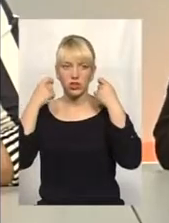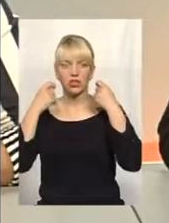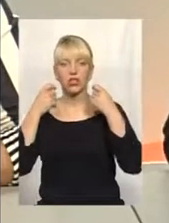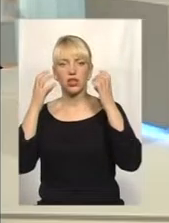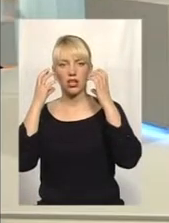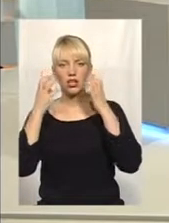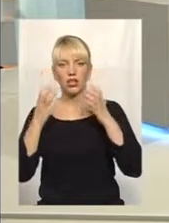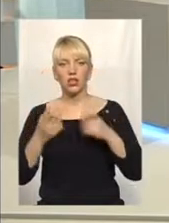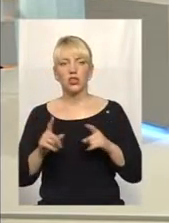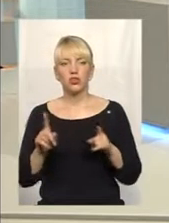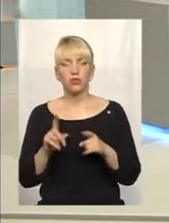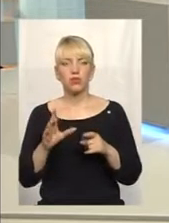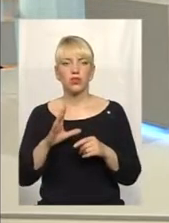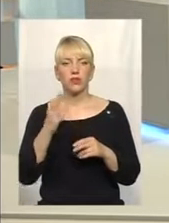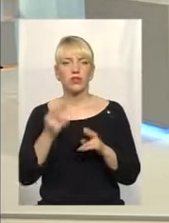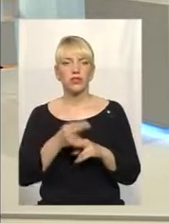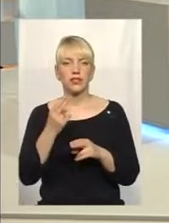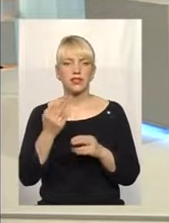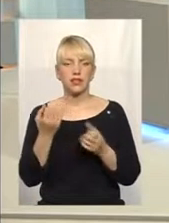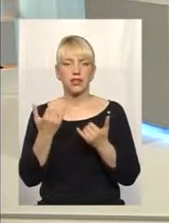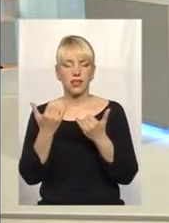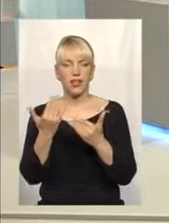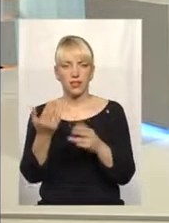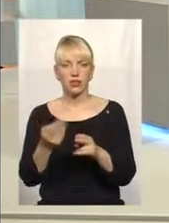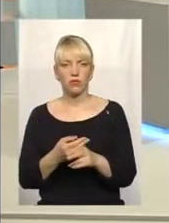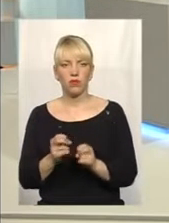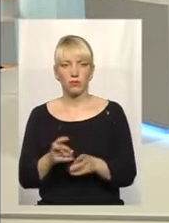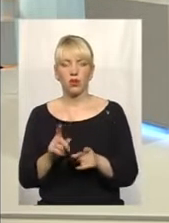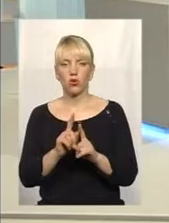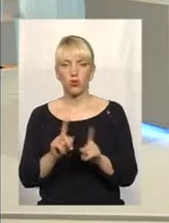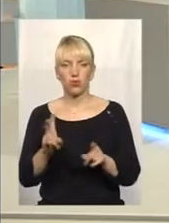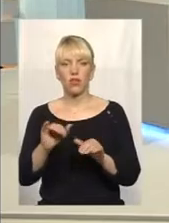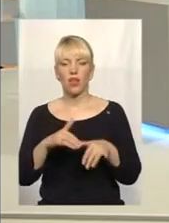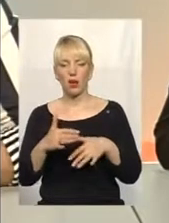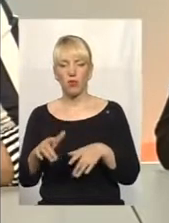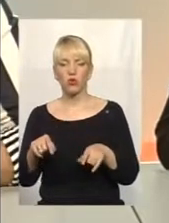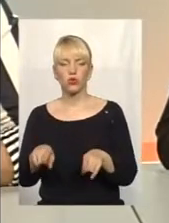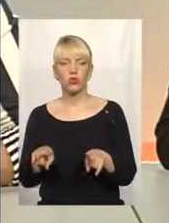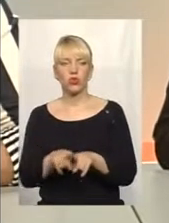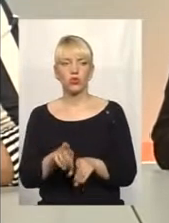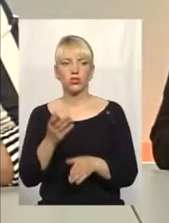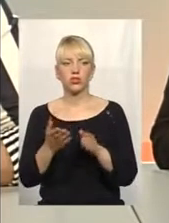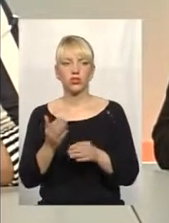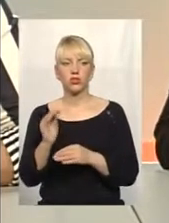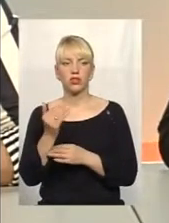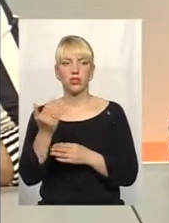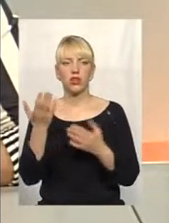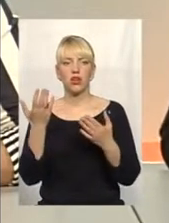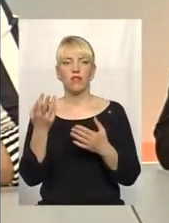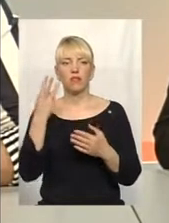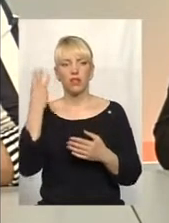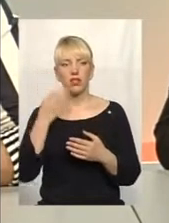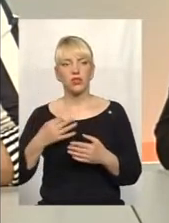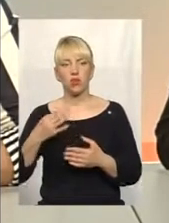таки, для їхньої безпеки. Особливо на море, але тут також, якщо дитина в Хмельницькій області відпочиває,